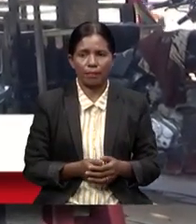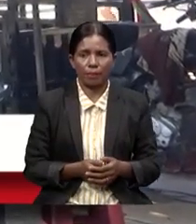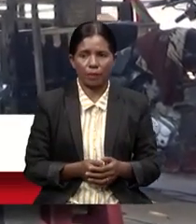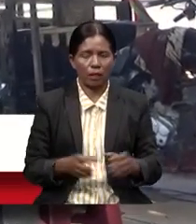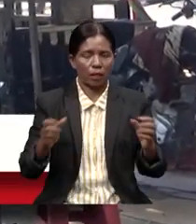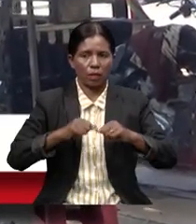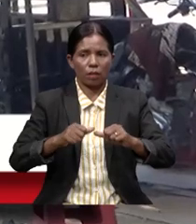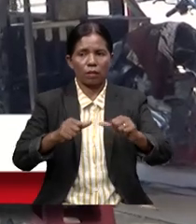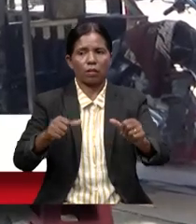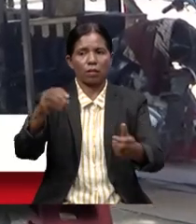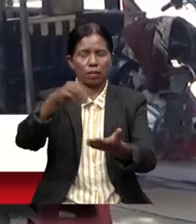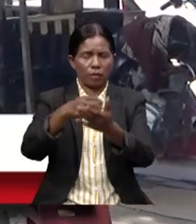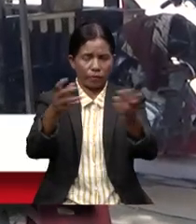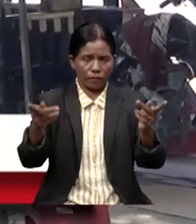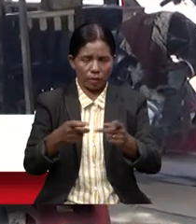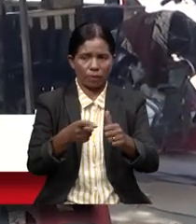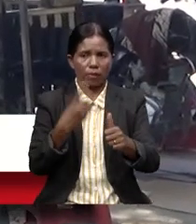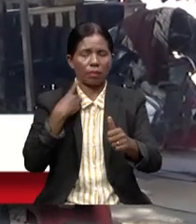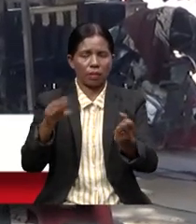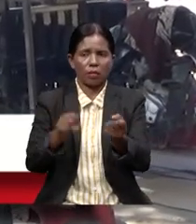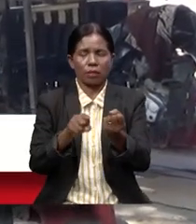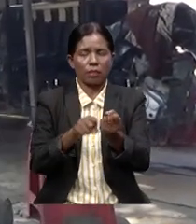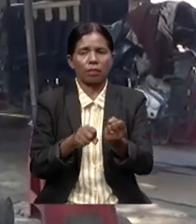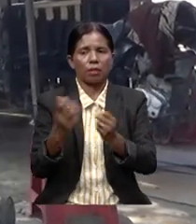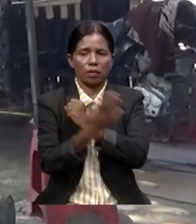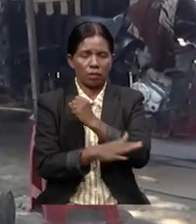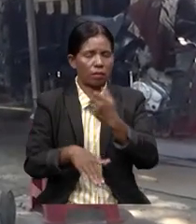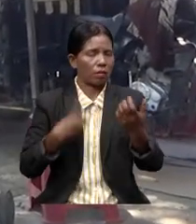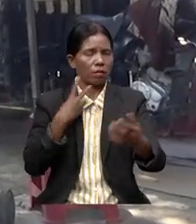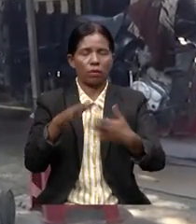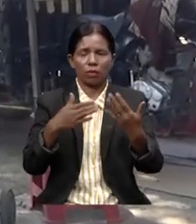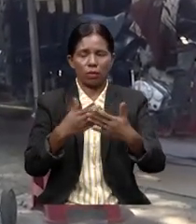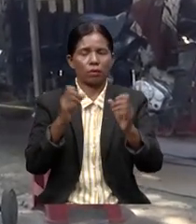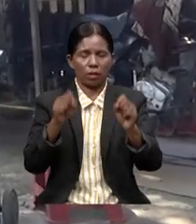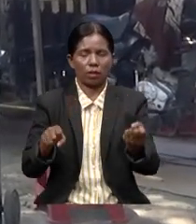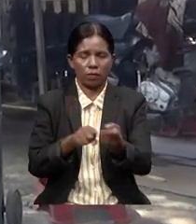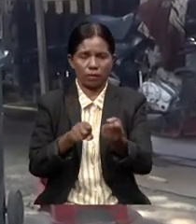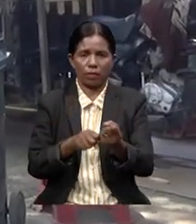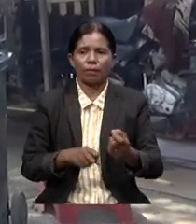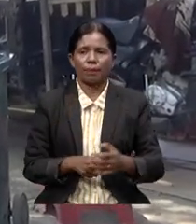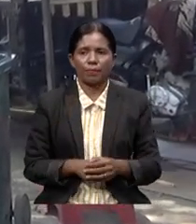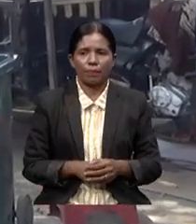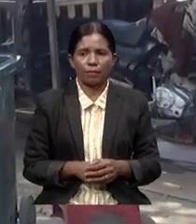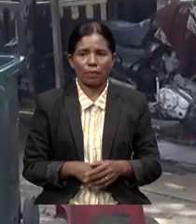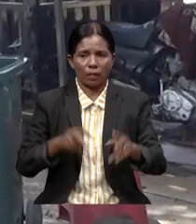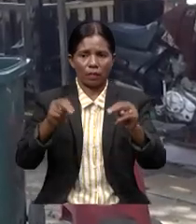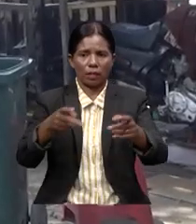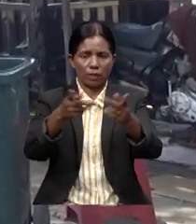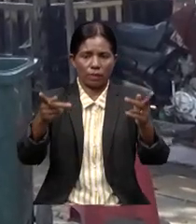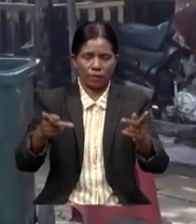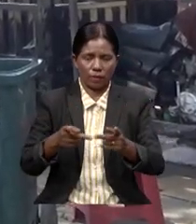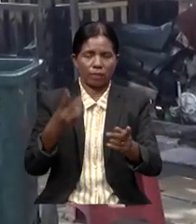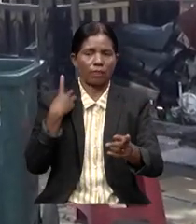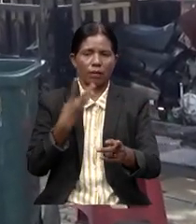lawa wain tingki kriya un fati. Ami bele kontribui. Nasau ne itau tudan ne tabi tingki kriya fati